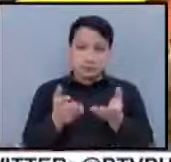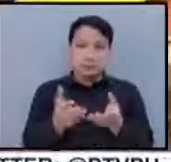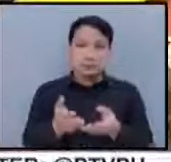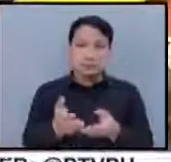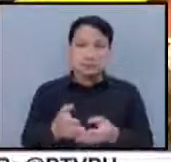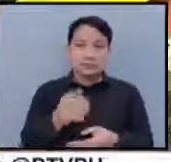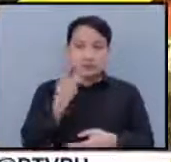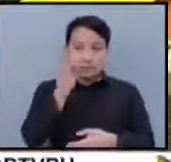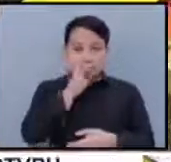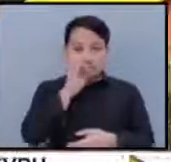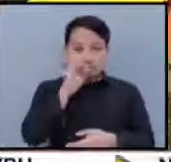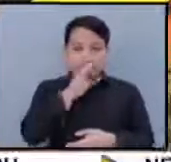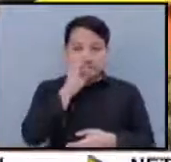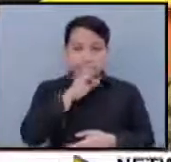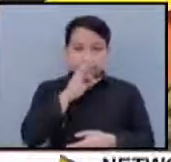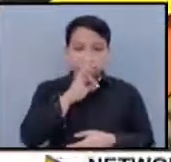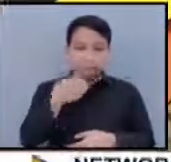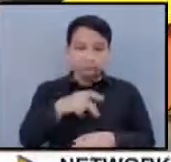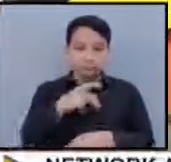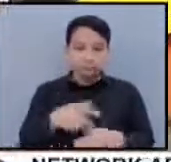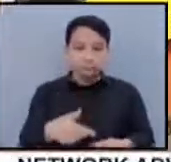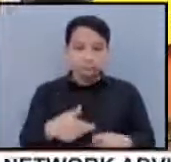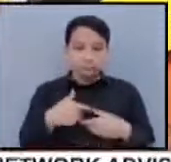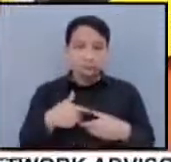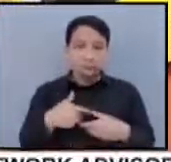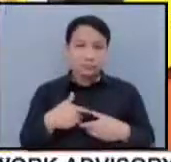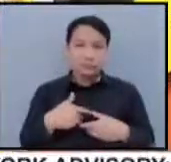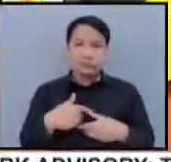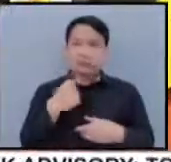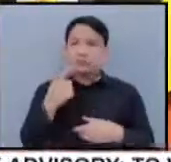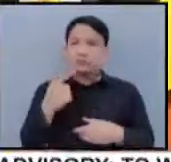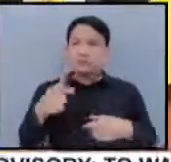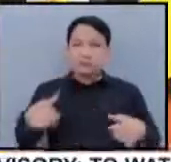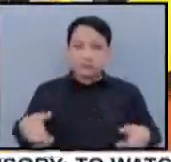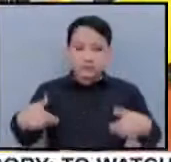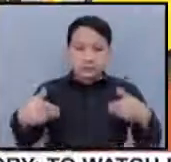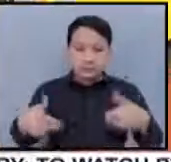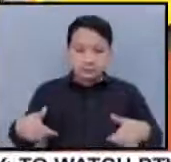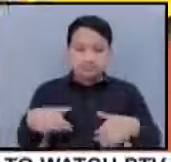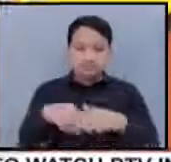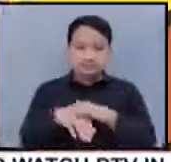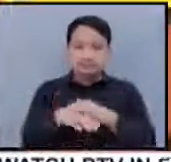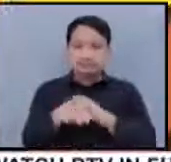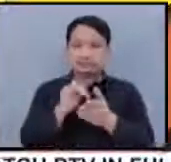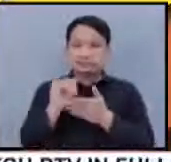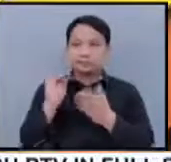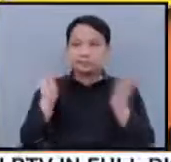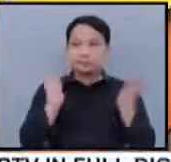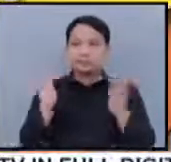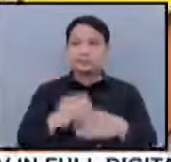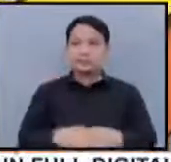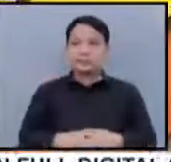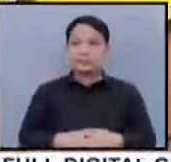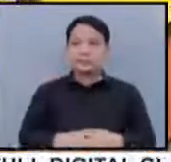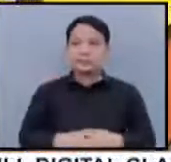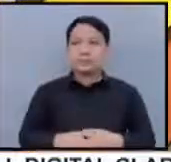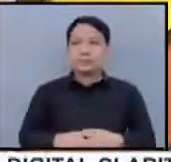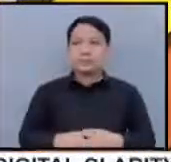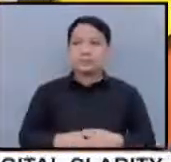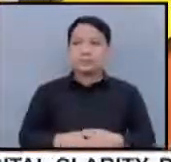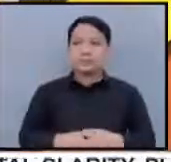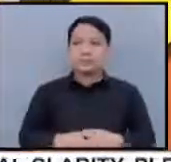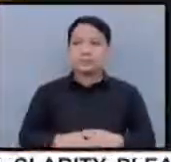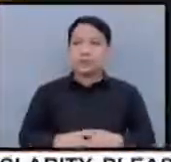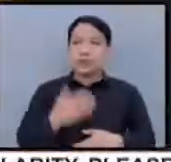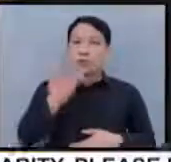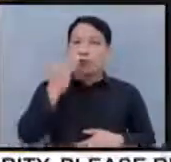Kid ang ipinamalas ng Philippine Accessible Disability Services Incorporated. Adaptive Dragon Boat Racing Team. Dahil nakamta nila